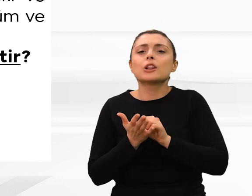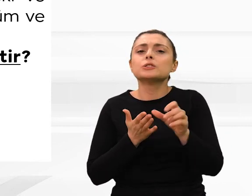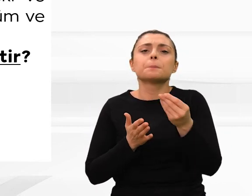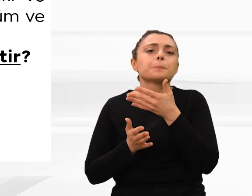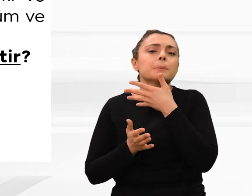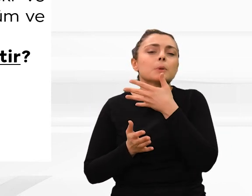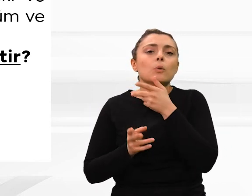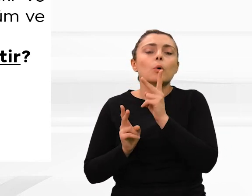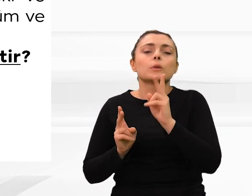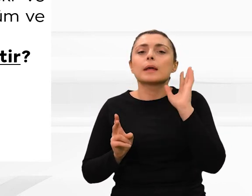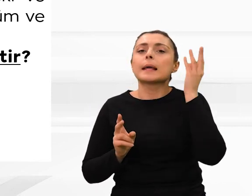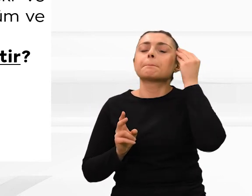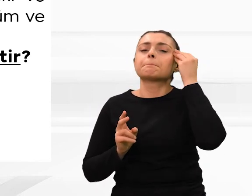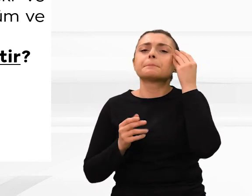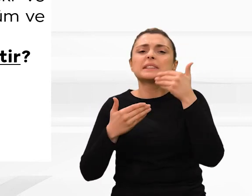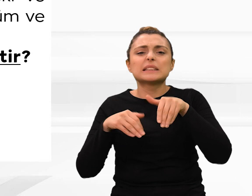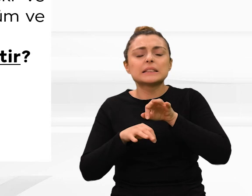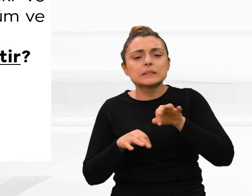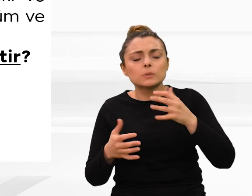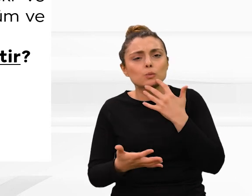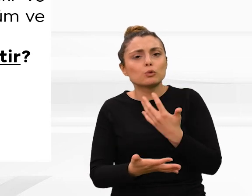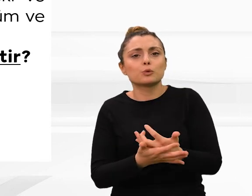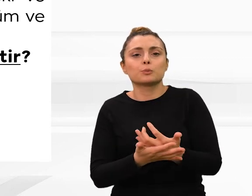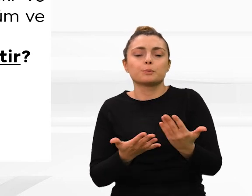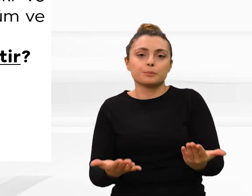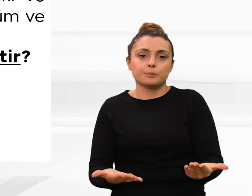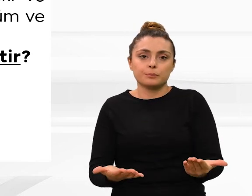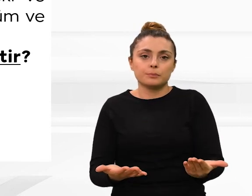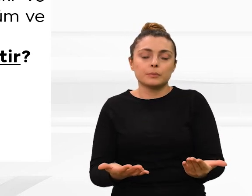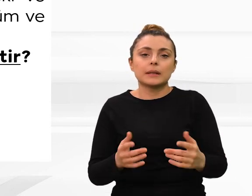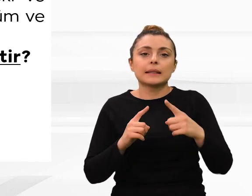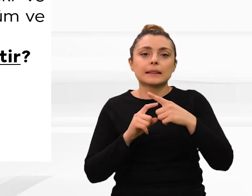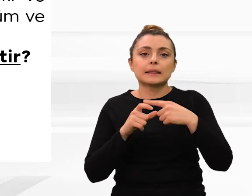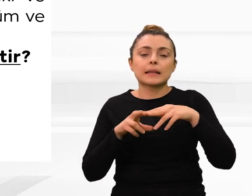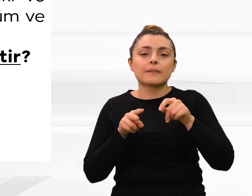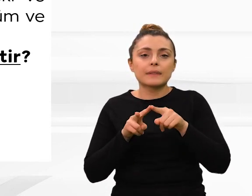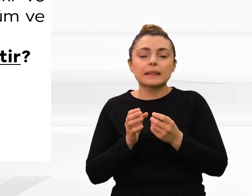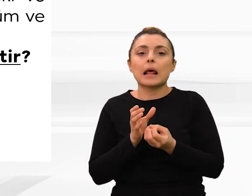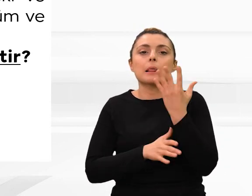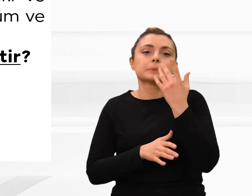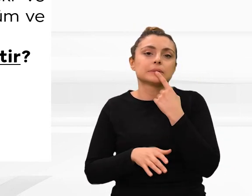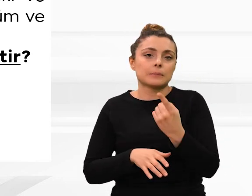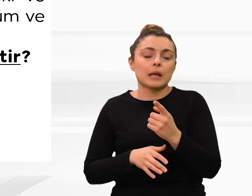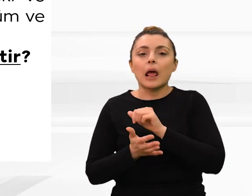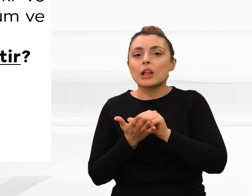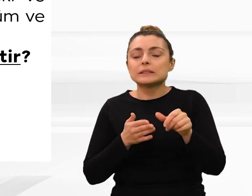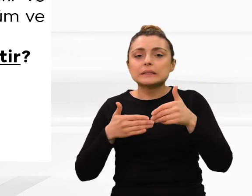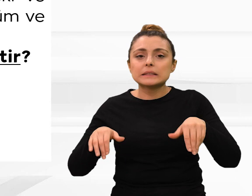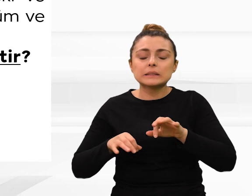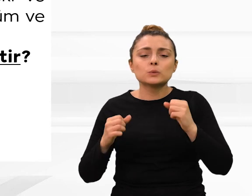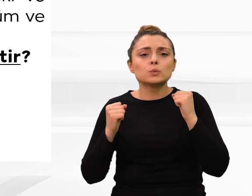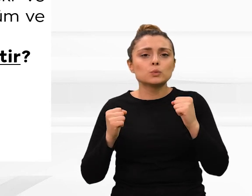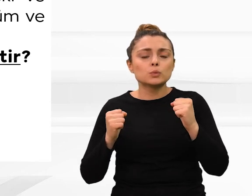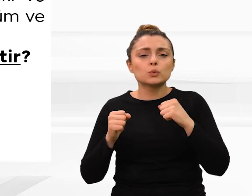şeyi bilmesi onun ilmi sınırsız ve ezelidir arkadaşlar tekniği neydi yaratması demektir Her şeyi sınırsız